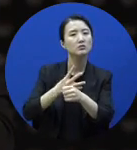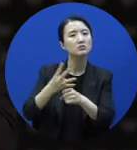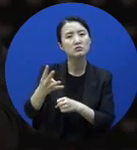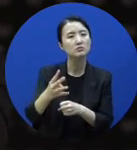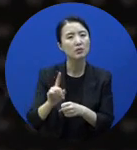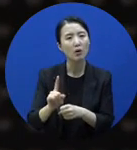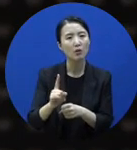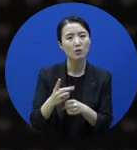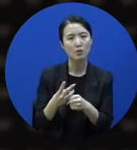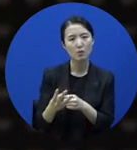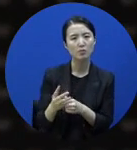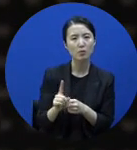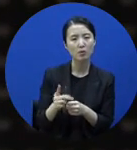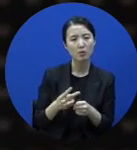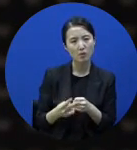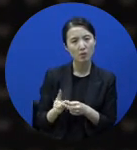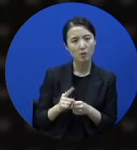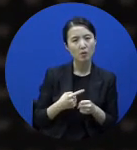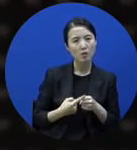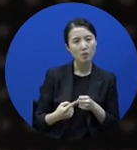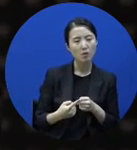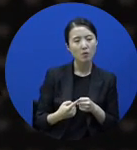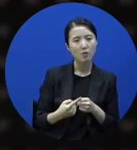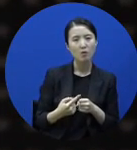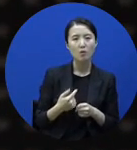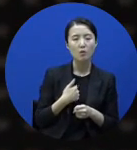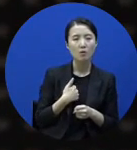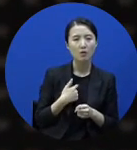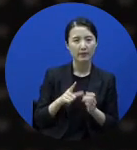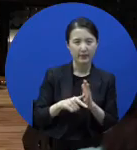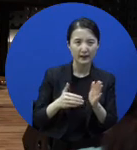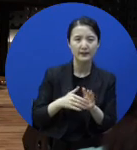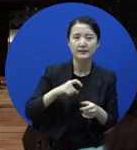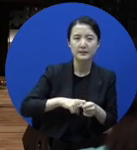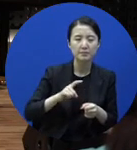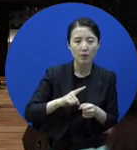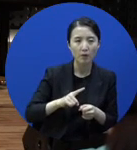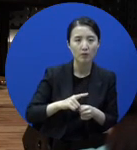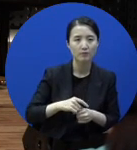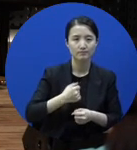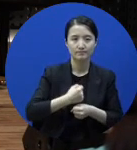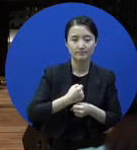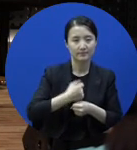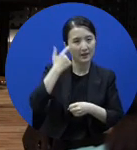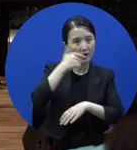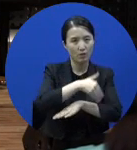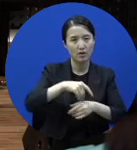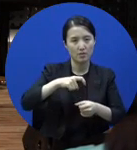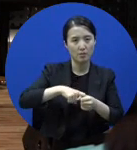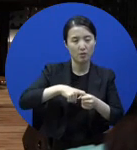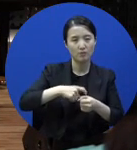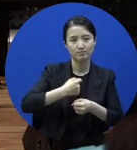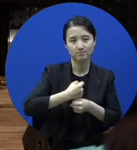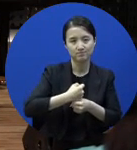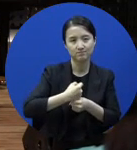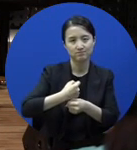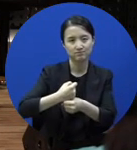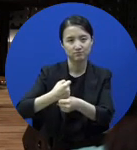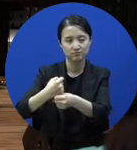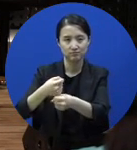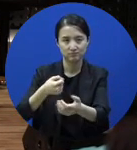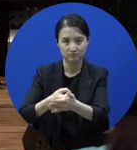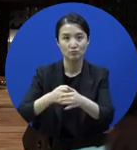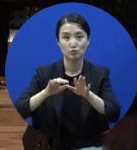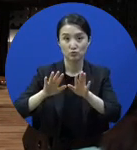후. 지금 당장 내가 뭘 해야 될지에 대한 생각들 하나씩 하다 보면 결국은 2년 후, 3년 후에는 5년을 앞당길 수도